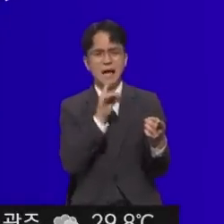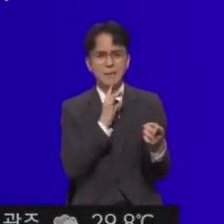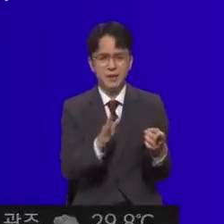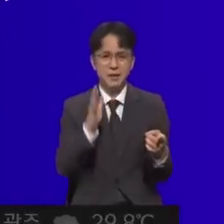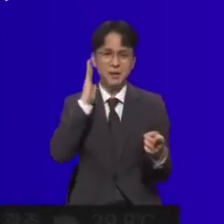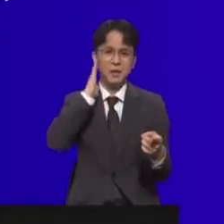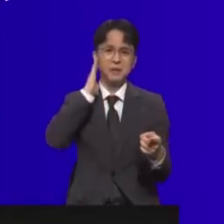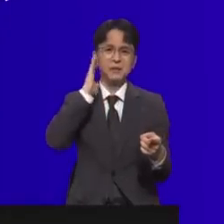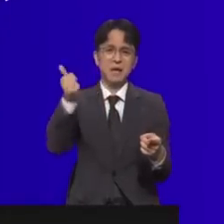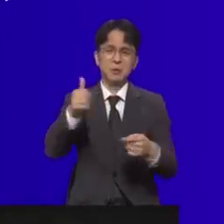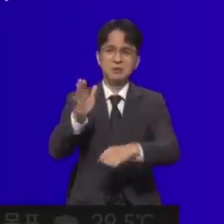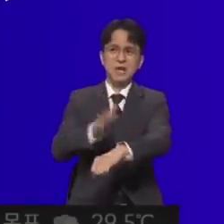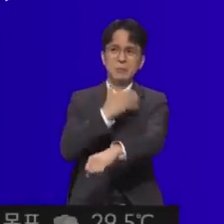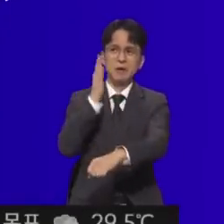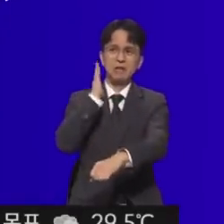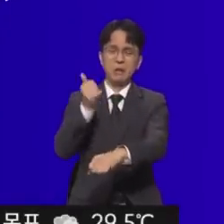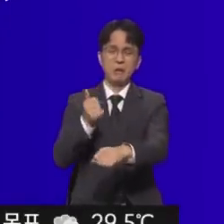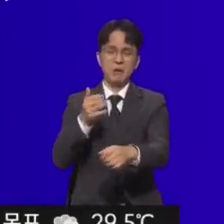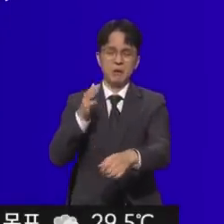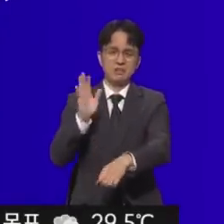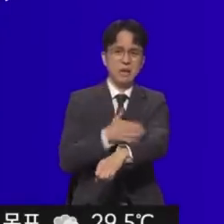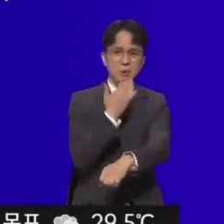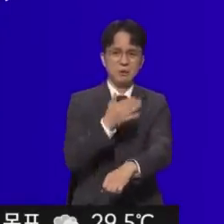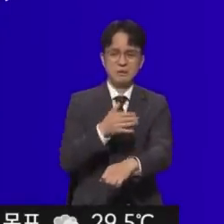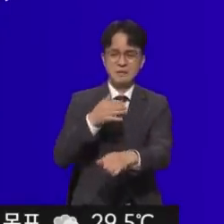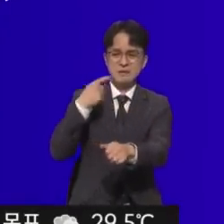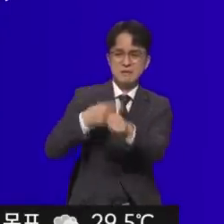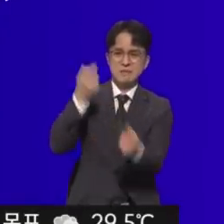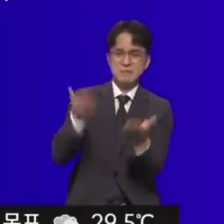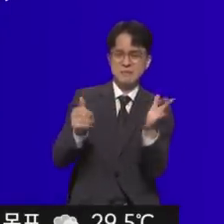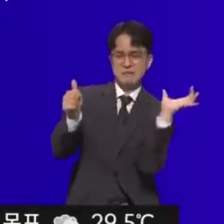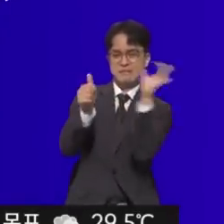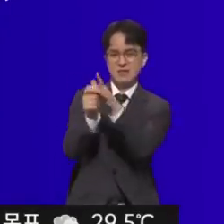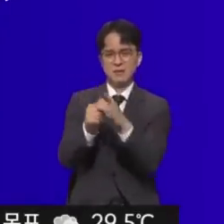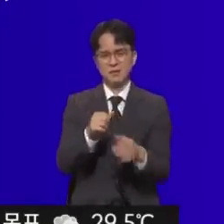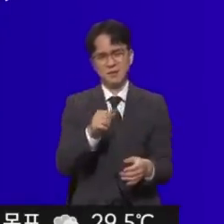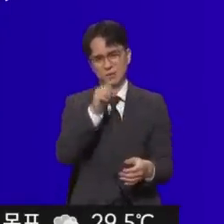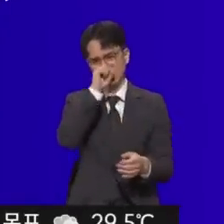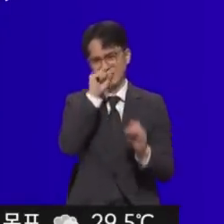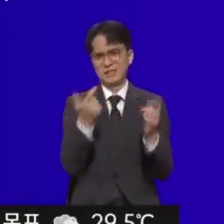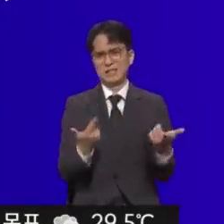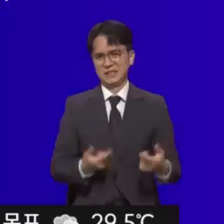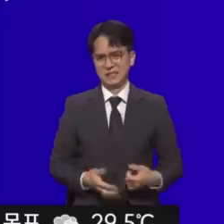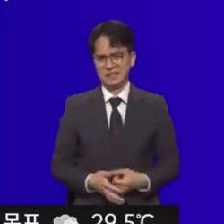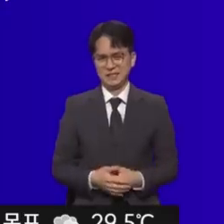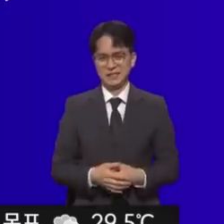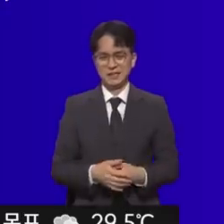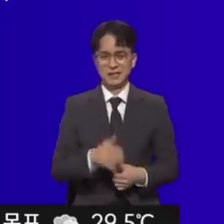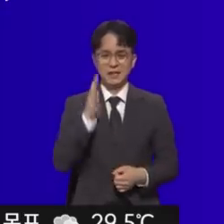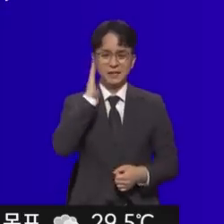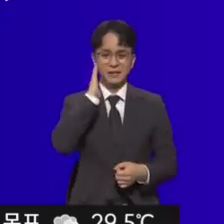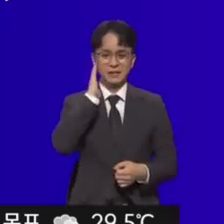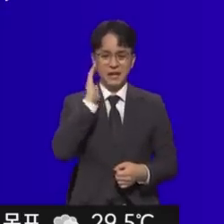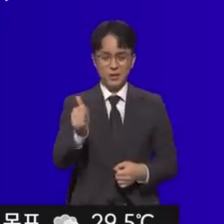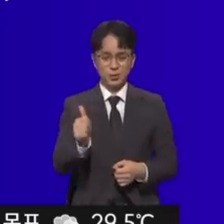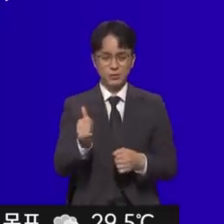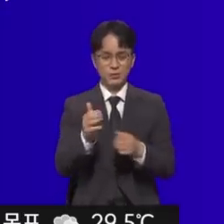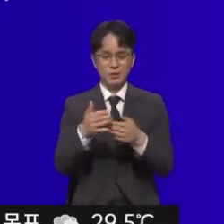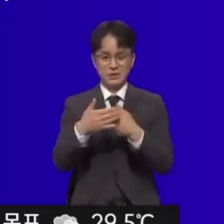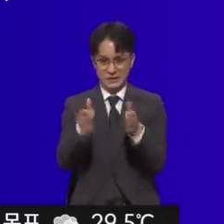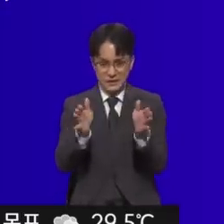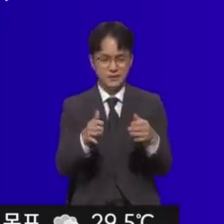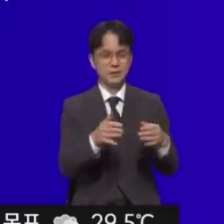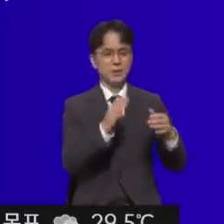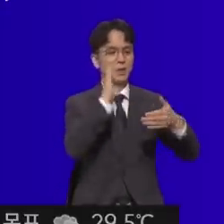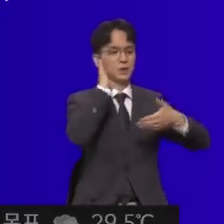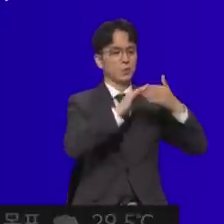조금씩 심하다고 생각이 들어요 일단 나왔고 우리 용산에 시대를 열었고 그리고 이렇게 벌써 지 몇 달 째 하고 있으면 거기에 와서 부족한